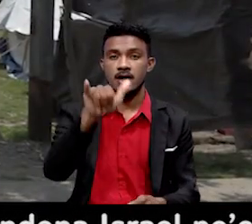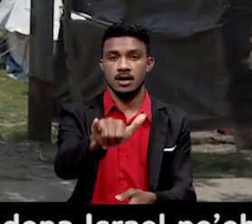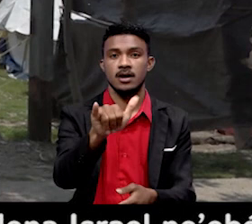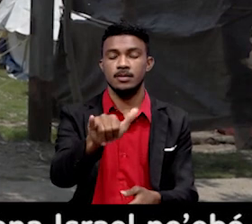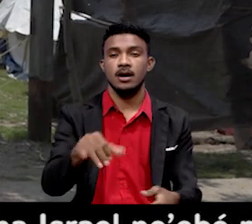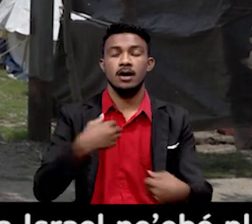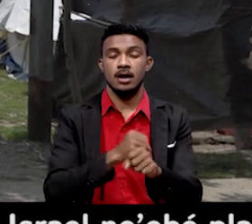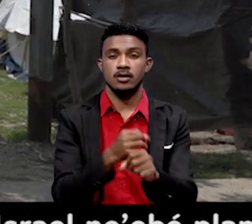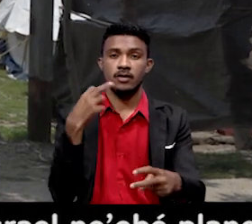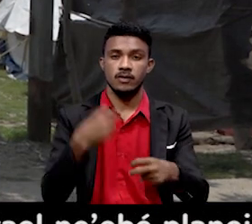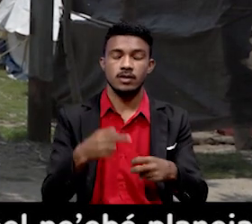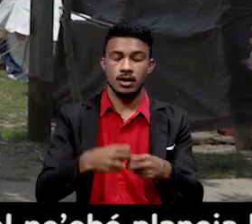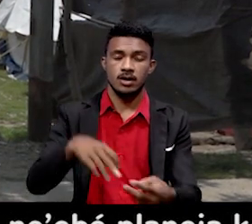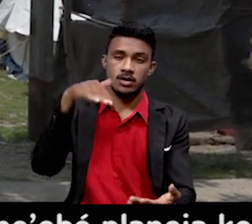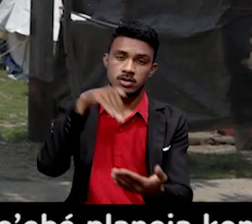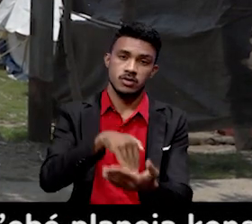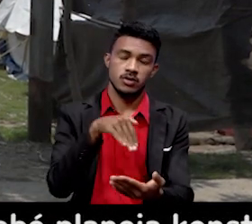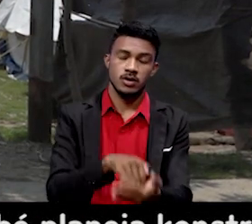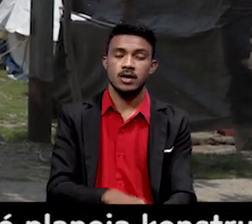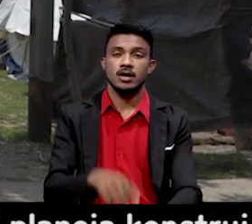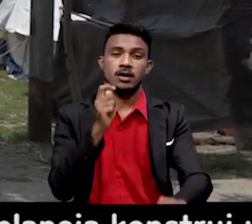wan atu estuda ia tempo kalang.